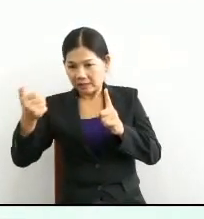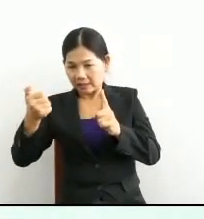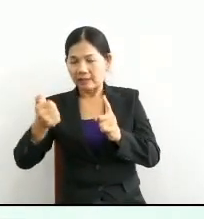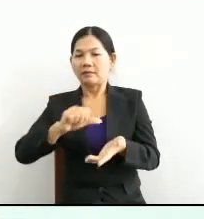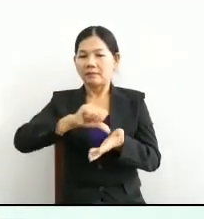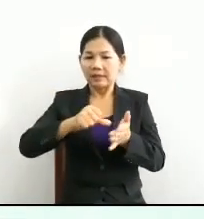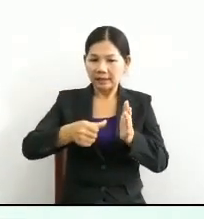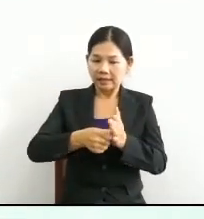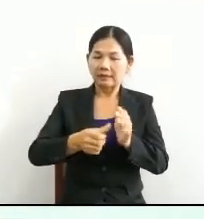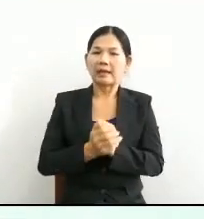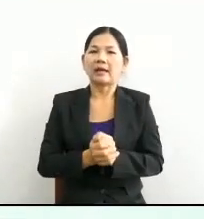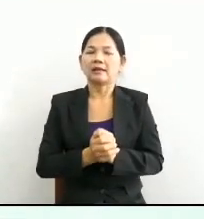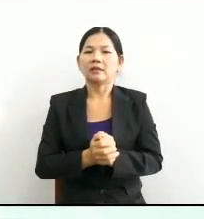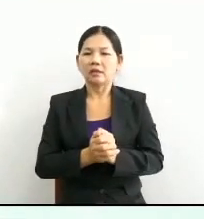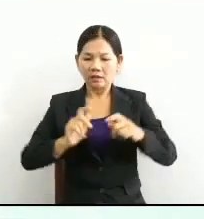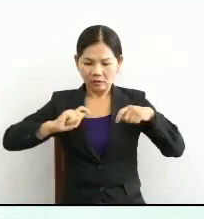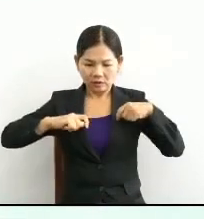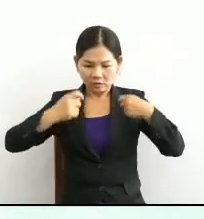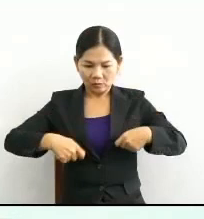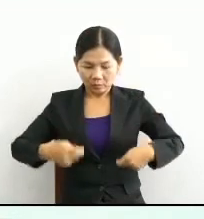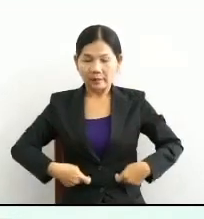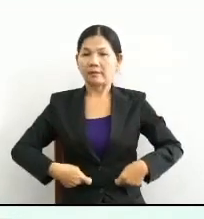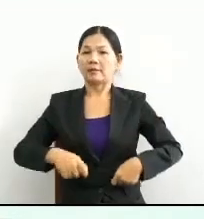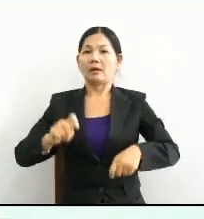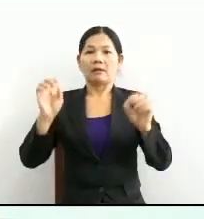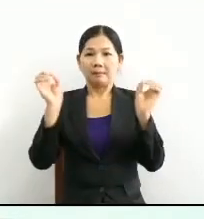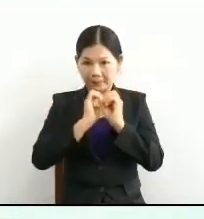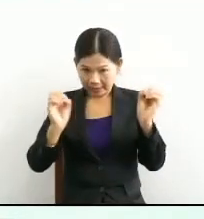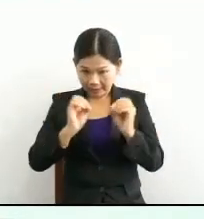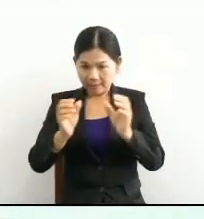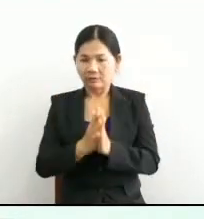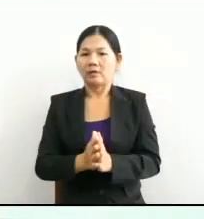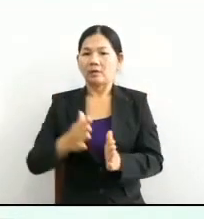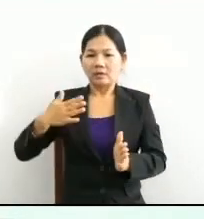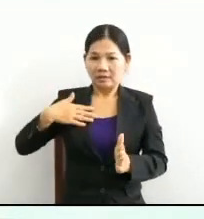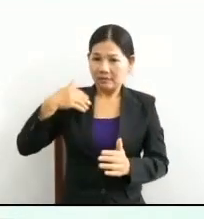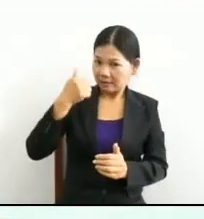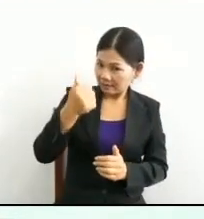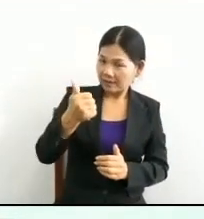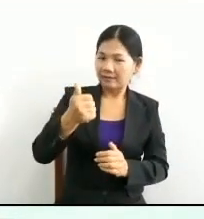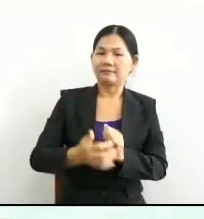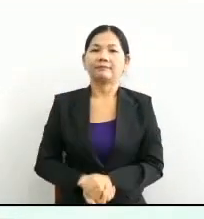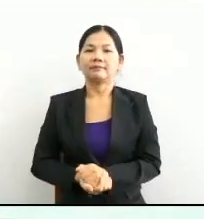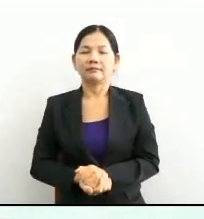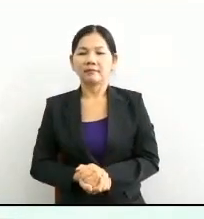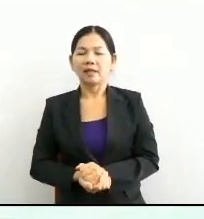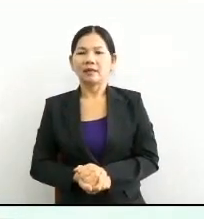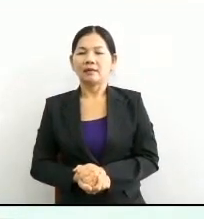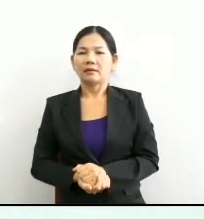này thà đầm ná mần miền rốt xịt đấy sọc sọc bài con án cho mùi nè